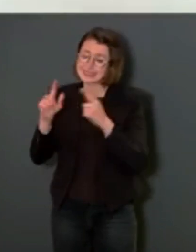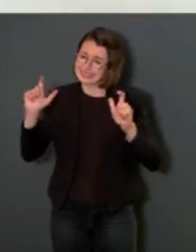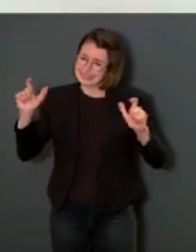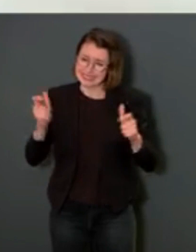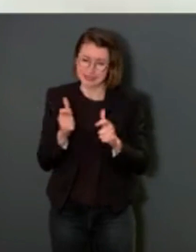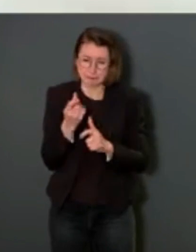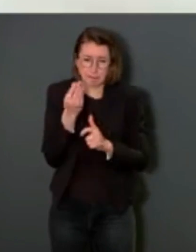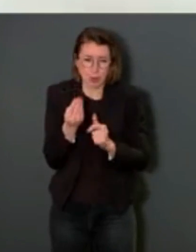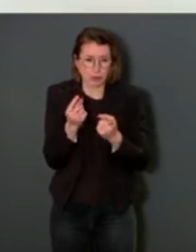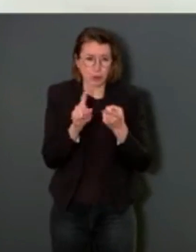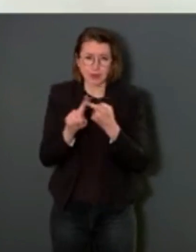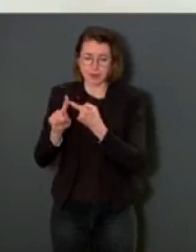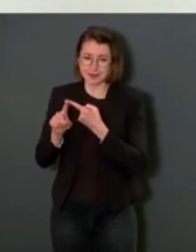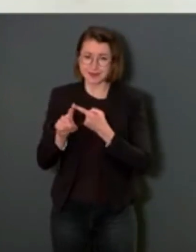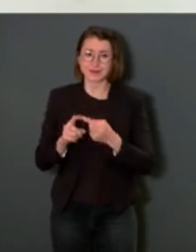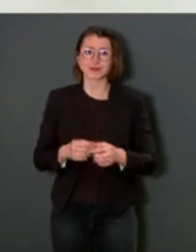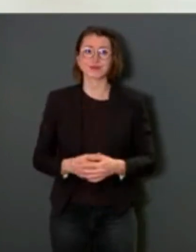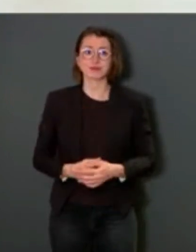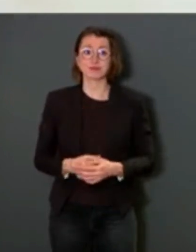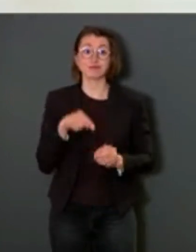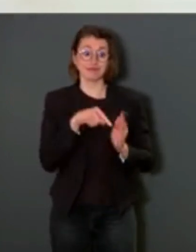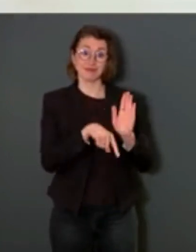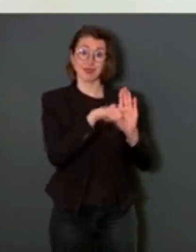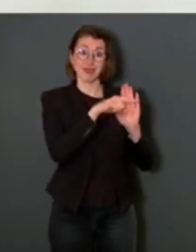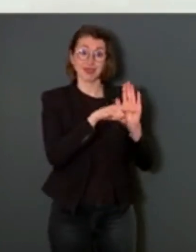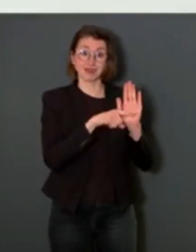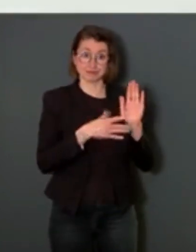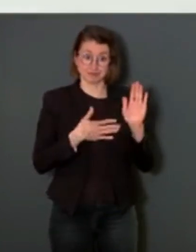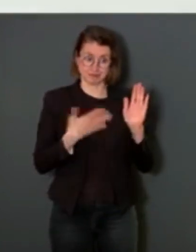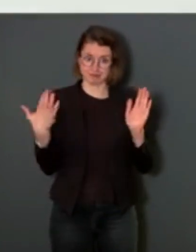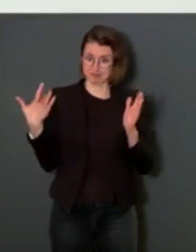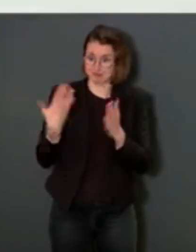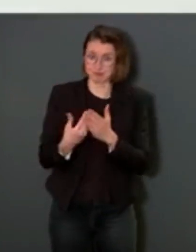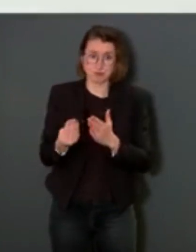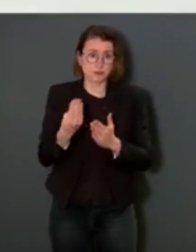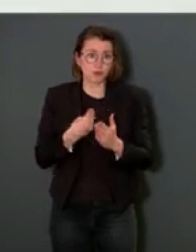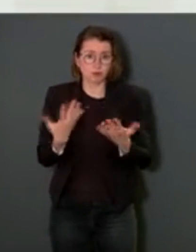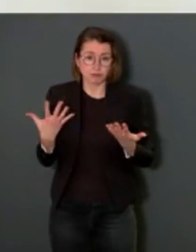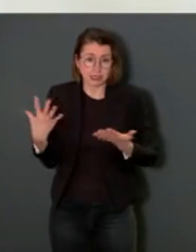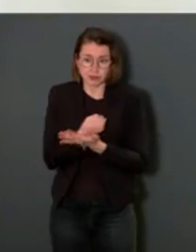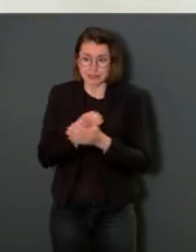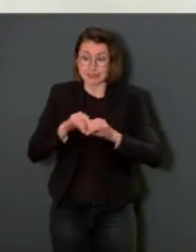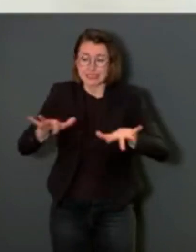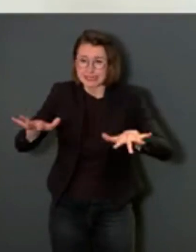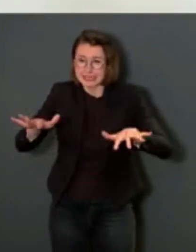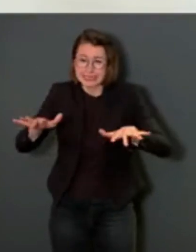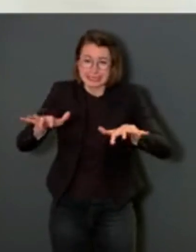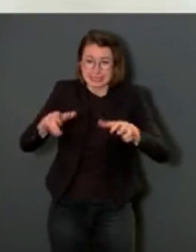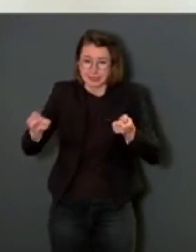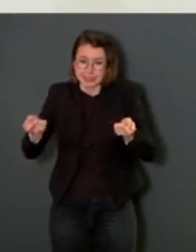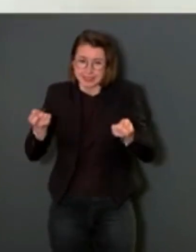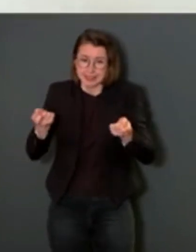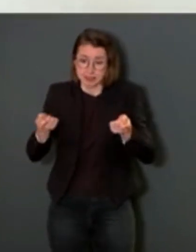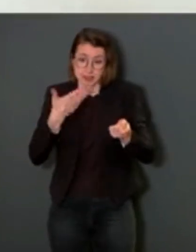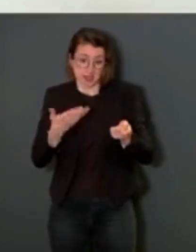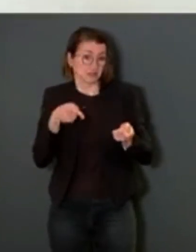qui nous ont aidés les mois précédents à battre ce virus. C'est une